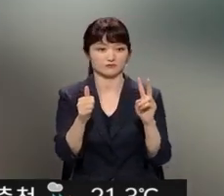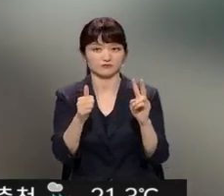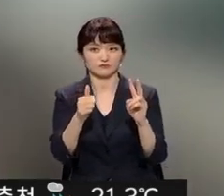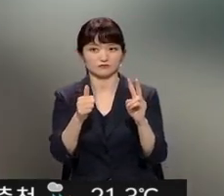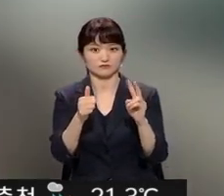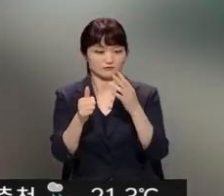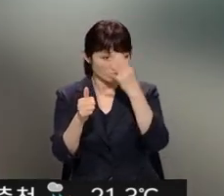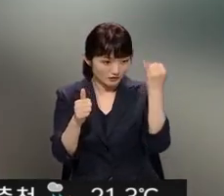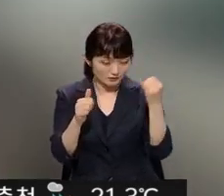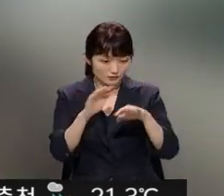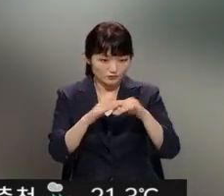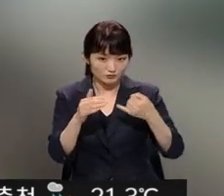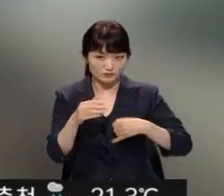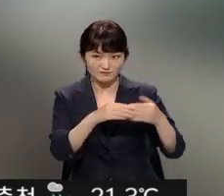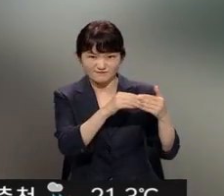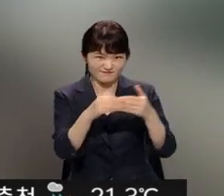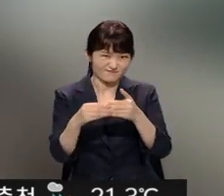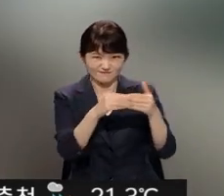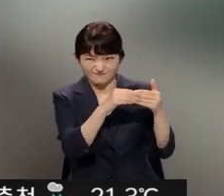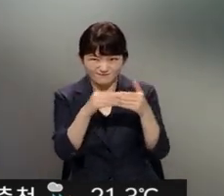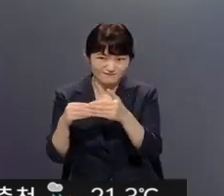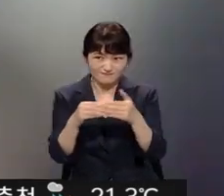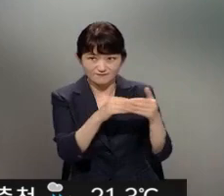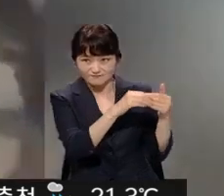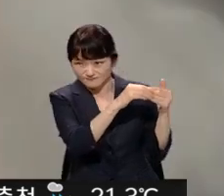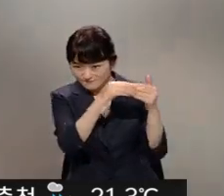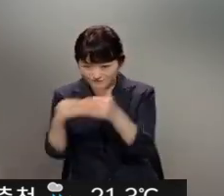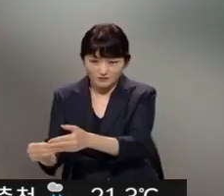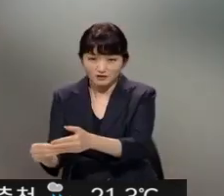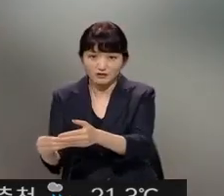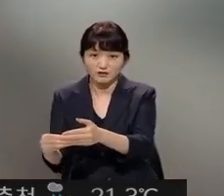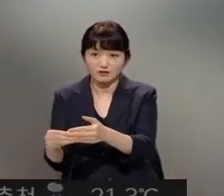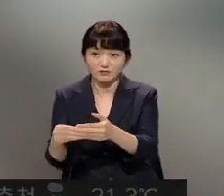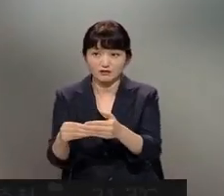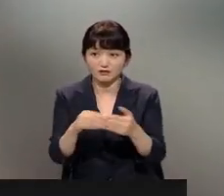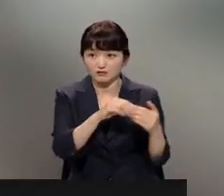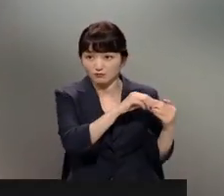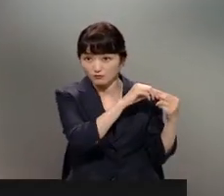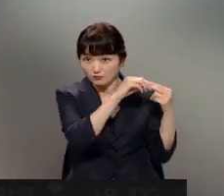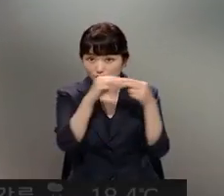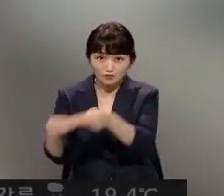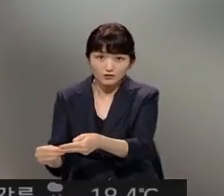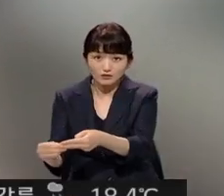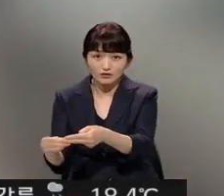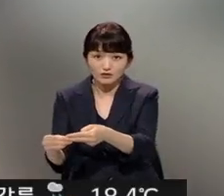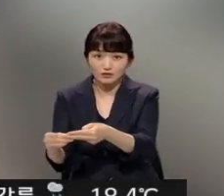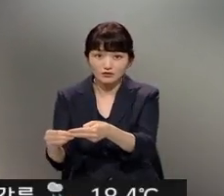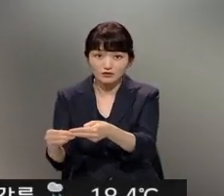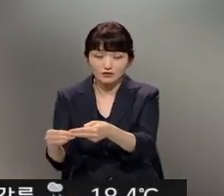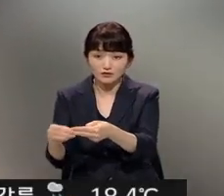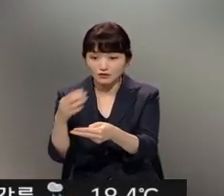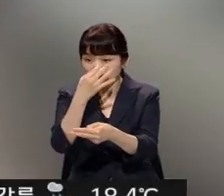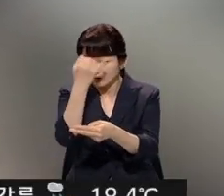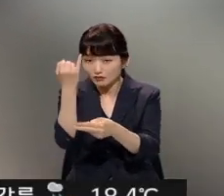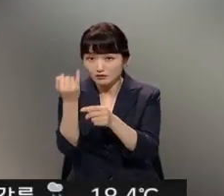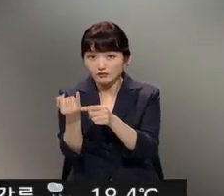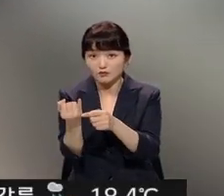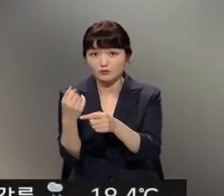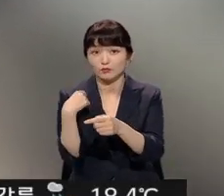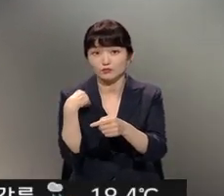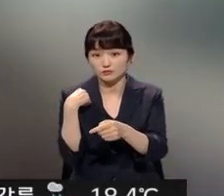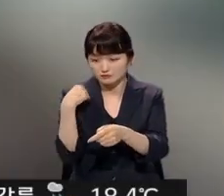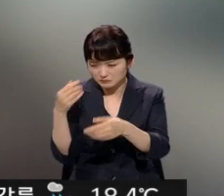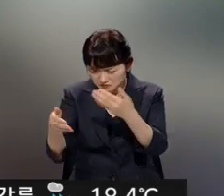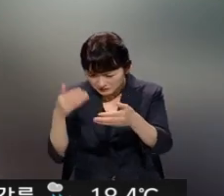남성은 할머니와 손녀를 잡아당겨서 집 밖으로 3개 내동댕이 쳐버립니다. 남성은 바닥에 쓰러진 할머니의 옷을